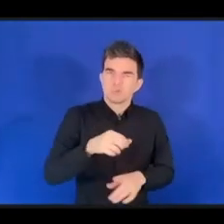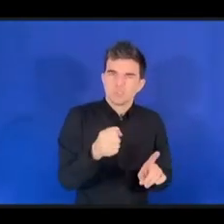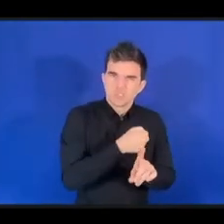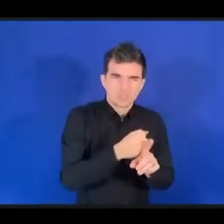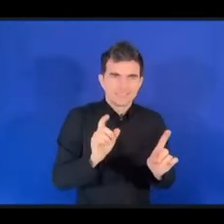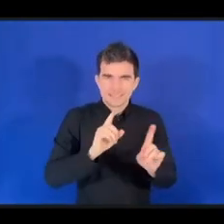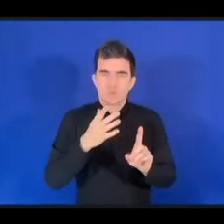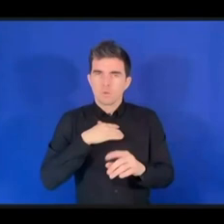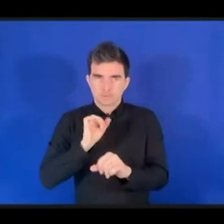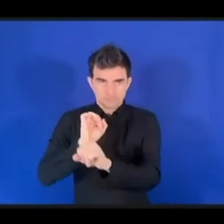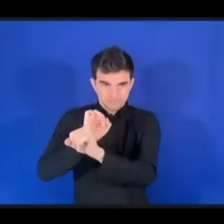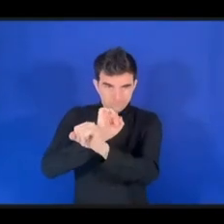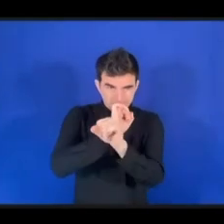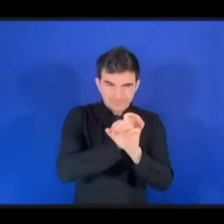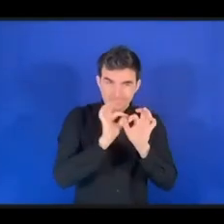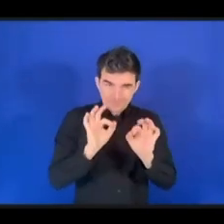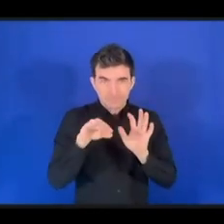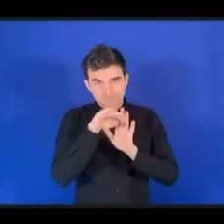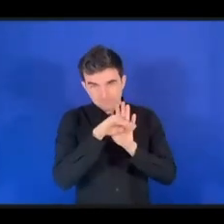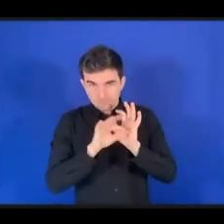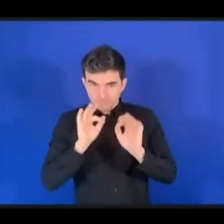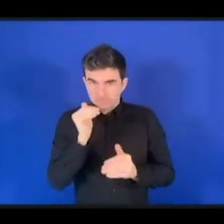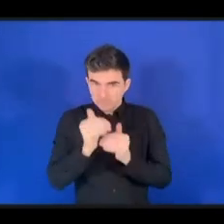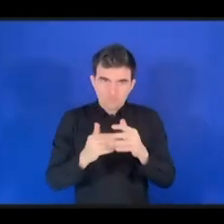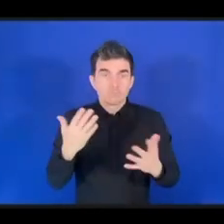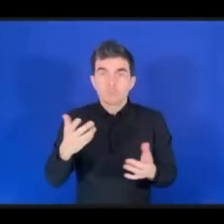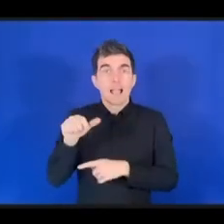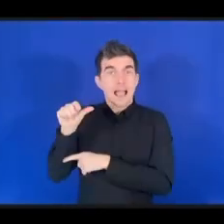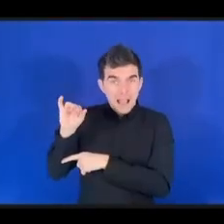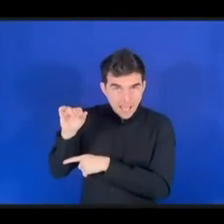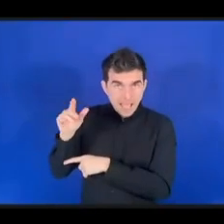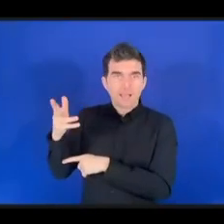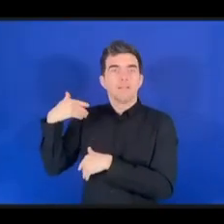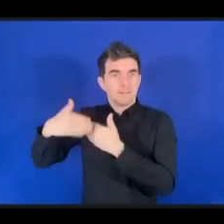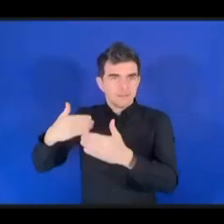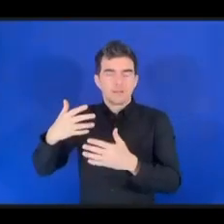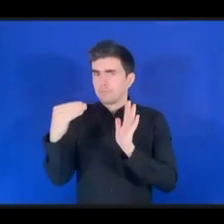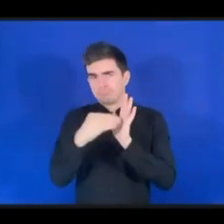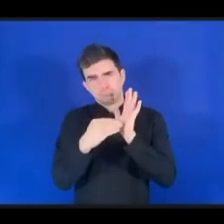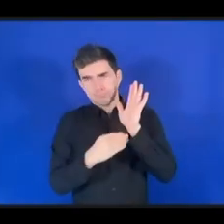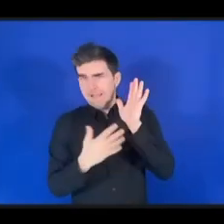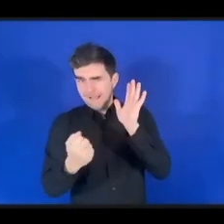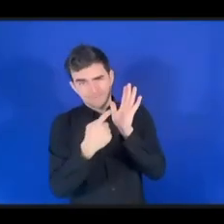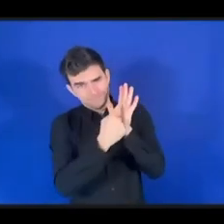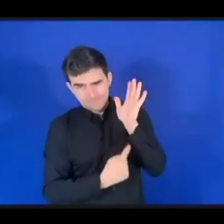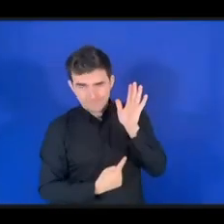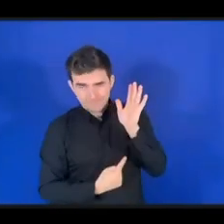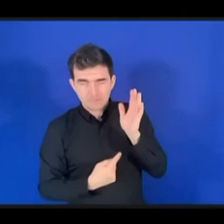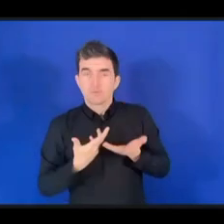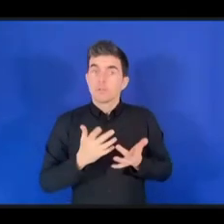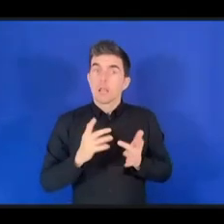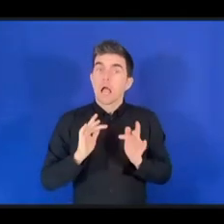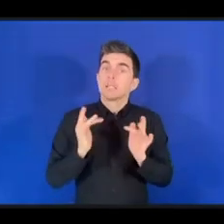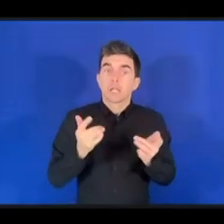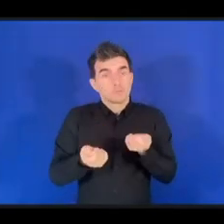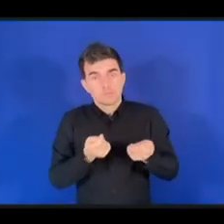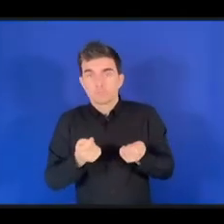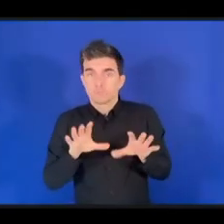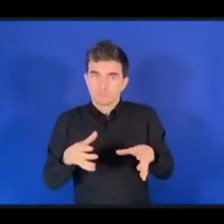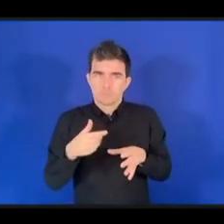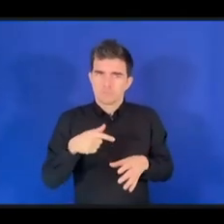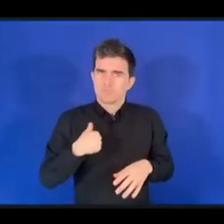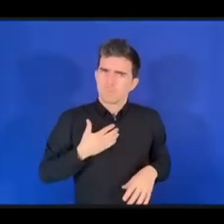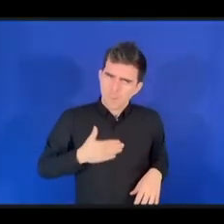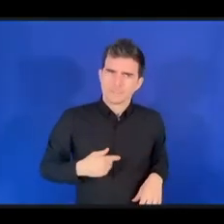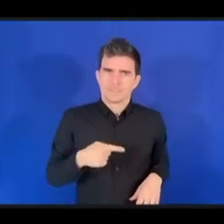cetera c'est le forum de gouvernance de l'Internet que nous souhaitons pour nous apporter l'Internet que nous souhaitons je terminerai en